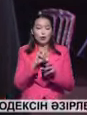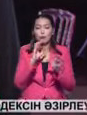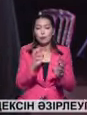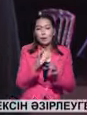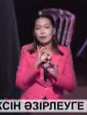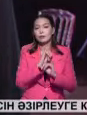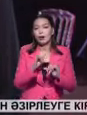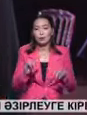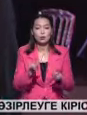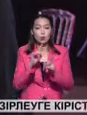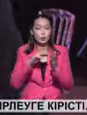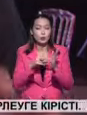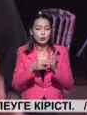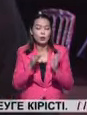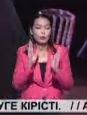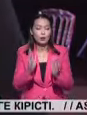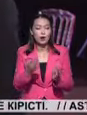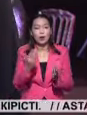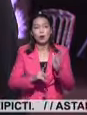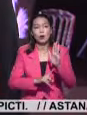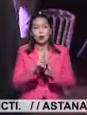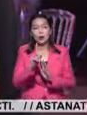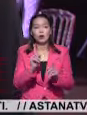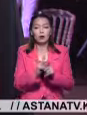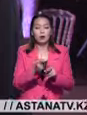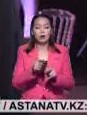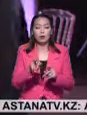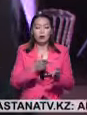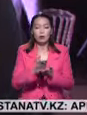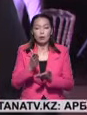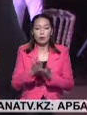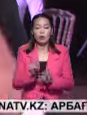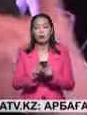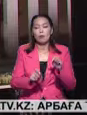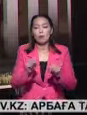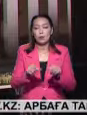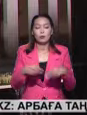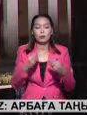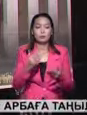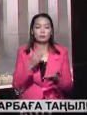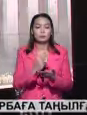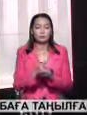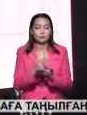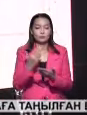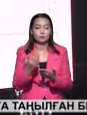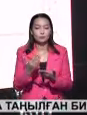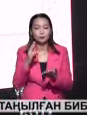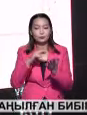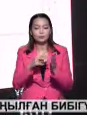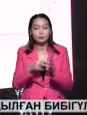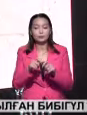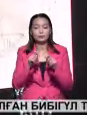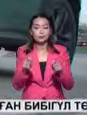дамыту туралы ойлаймыз. Бүгінгі оң бастамалар бізге осы бағытты ұстануға мүмкіндік береді. Ауқымды жобаның іске қосылуы